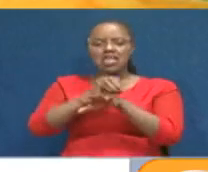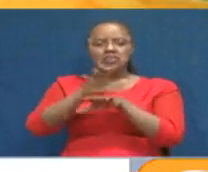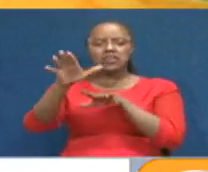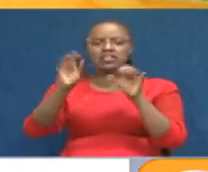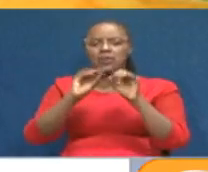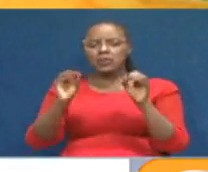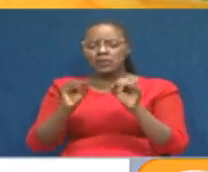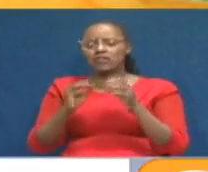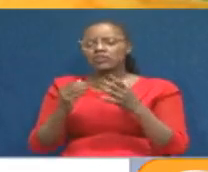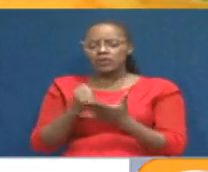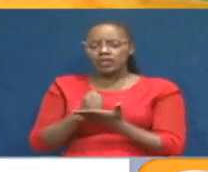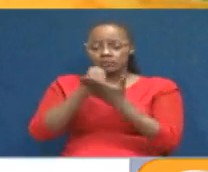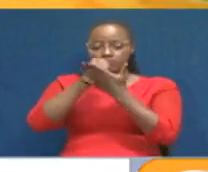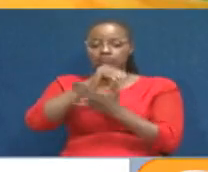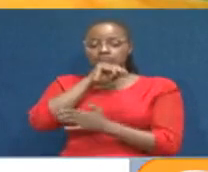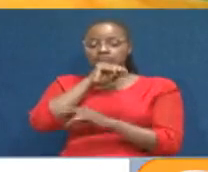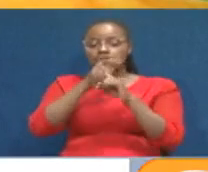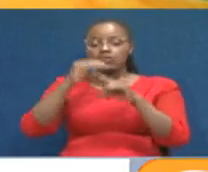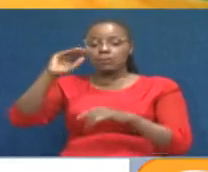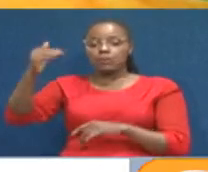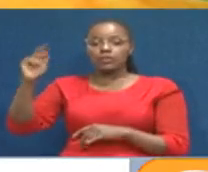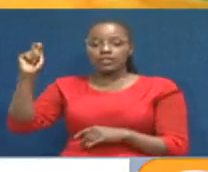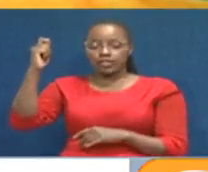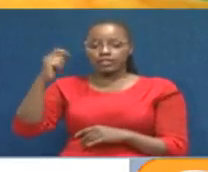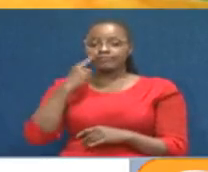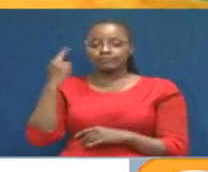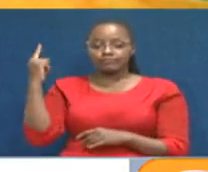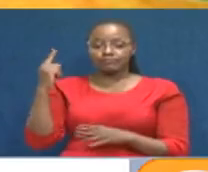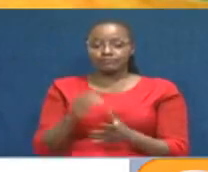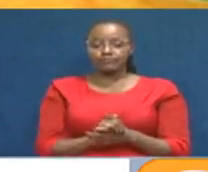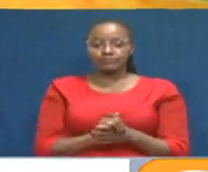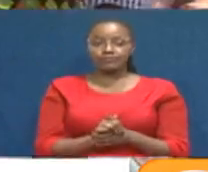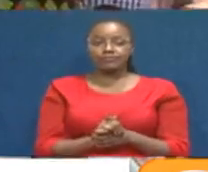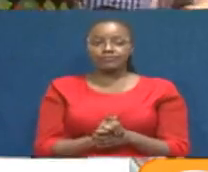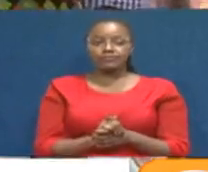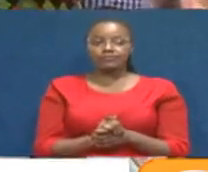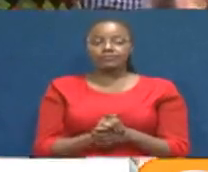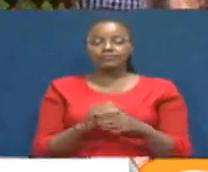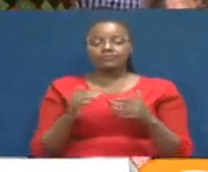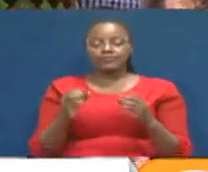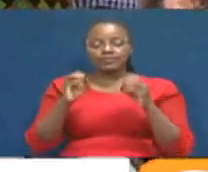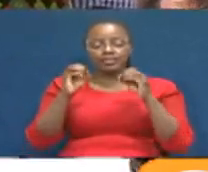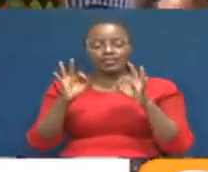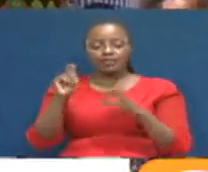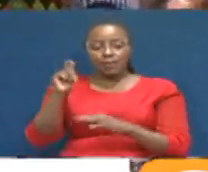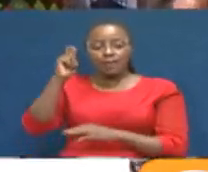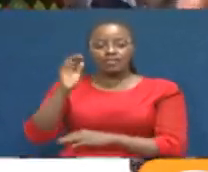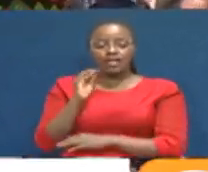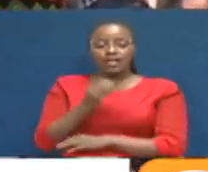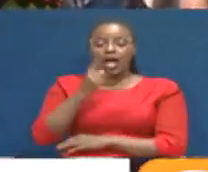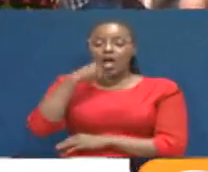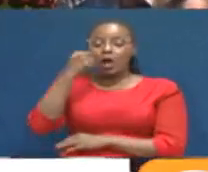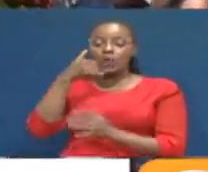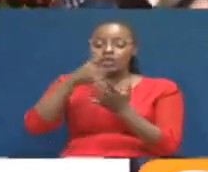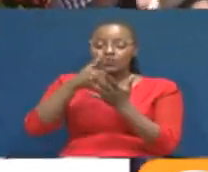wowote kumpa ushindi Raila, haswa kutoka Mount Kenya. Kama rais wetu ambaye